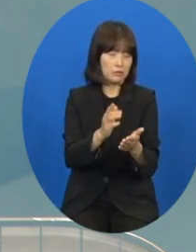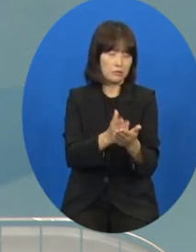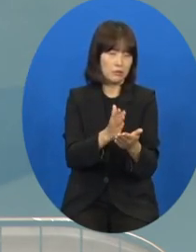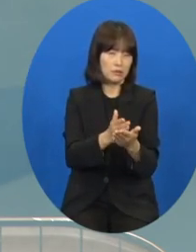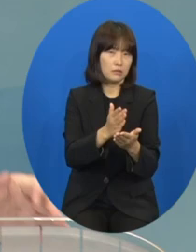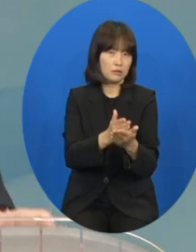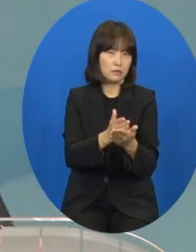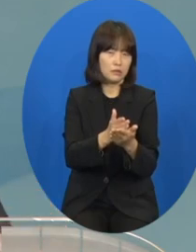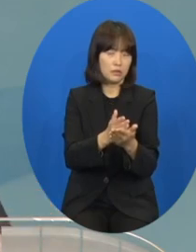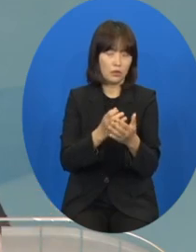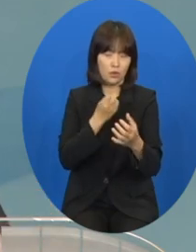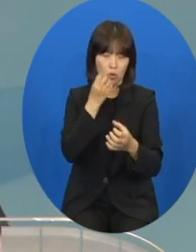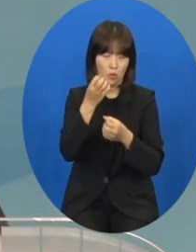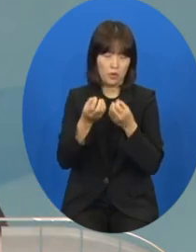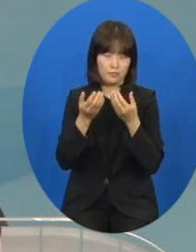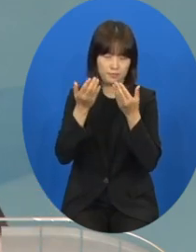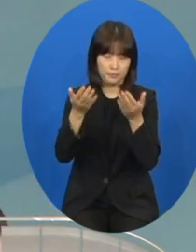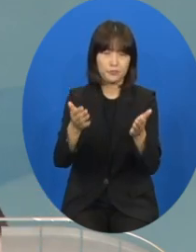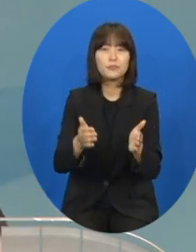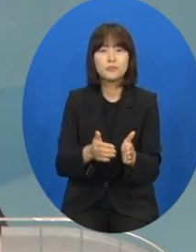그런 고백을 하셨어요.